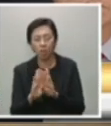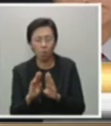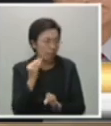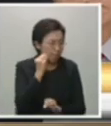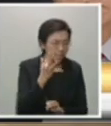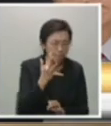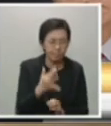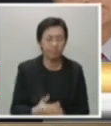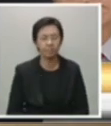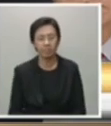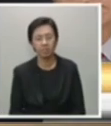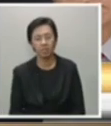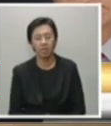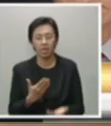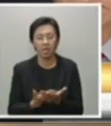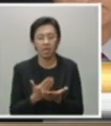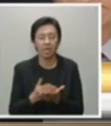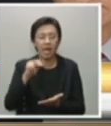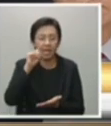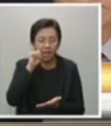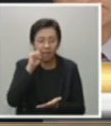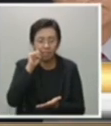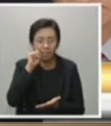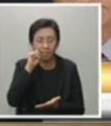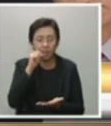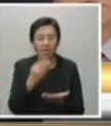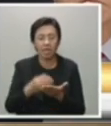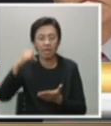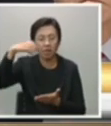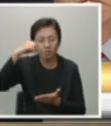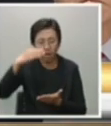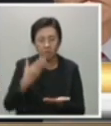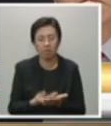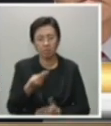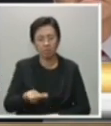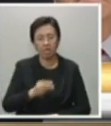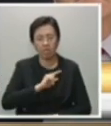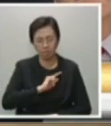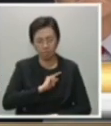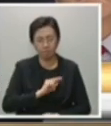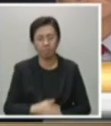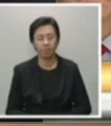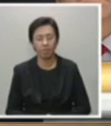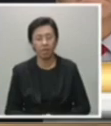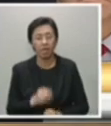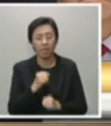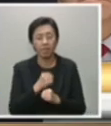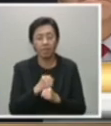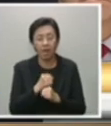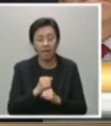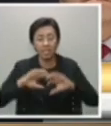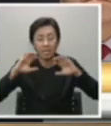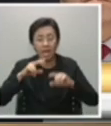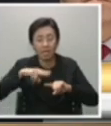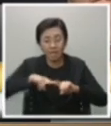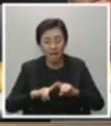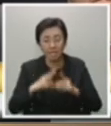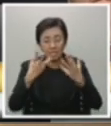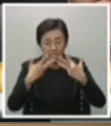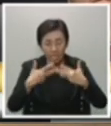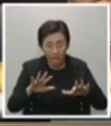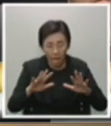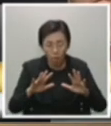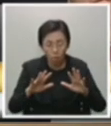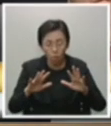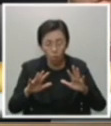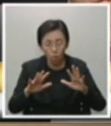านต้องจ่ายค่าน้ำค่าไฟเองและเมื่อพ้นจากราชการแล้วต้องถือว่าหมดสิท